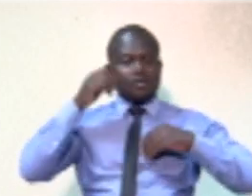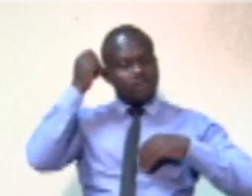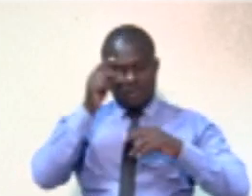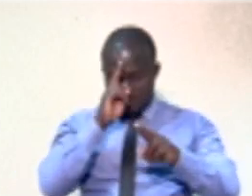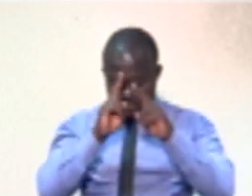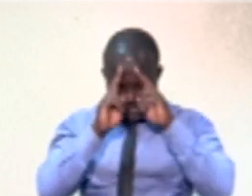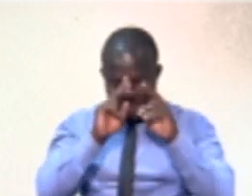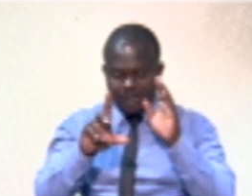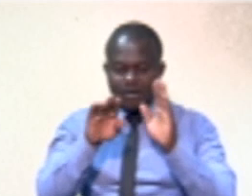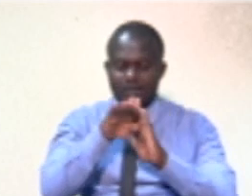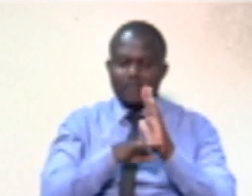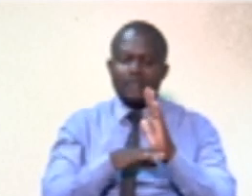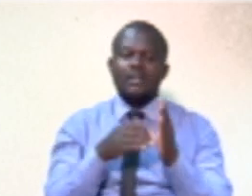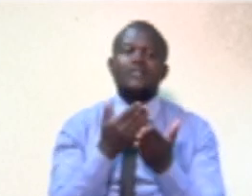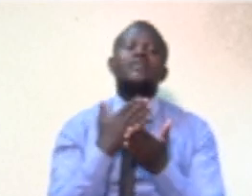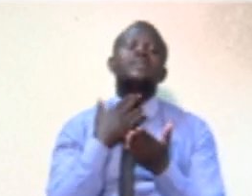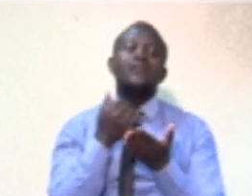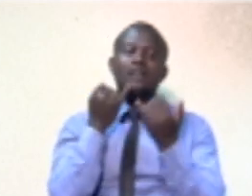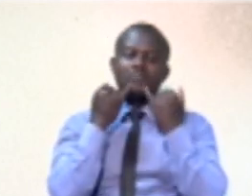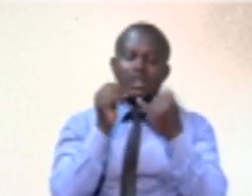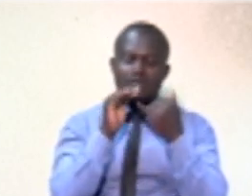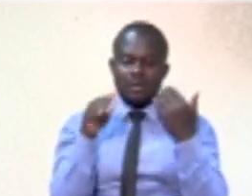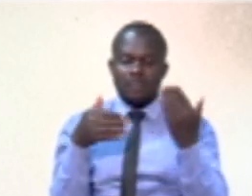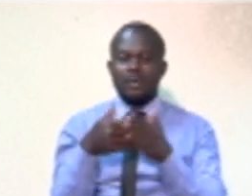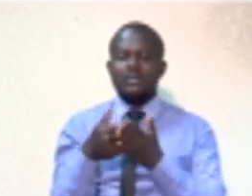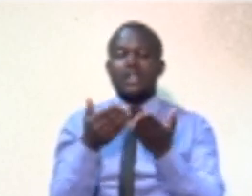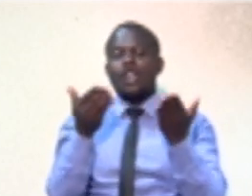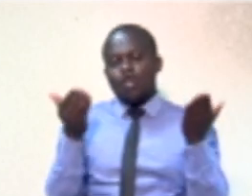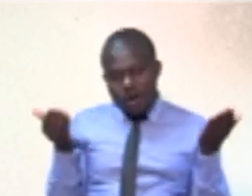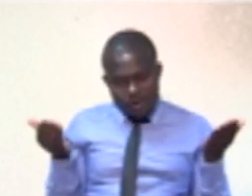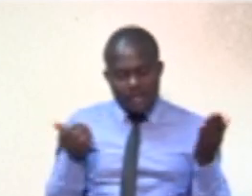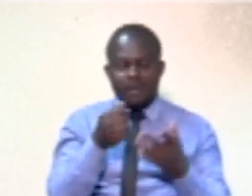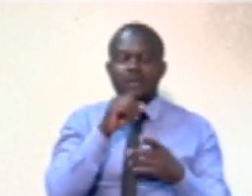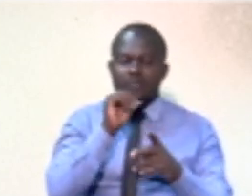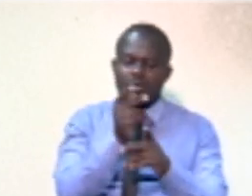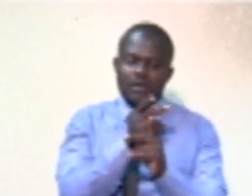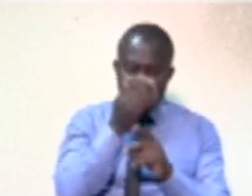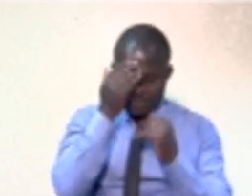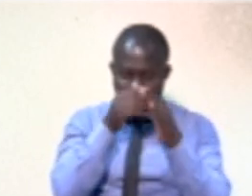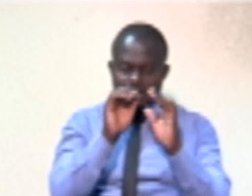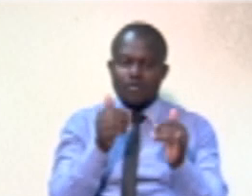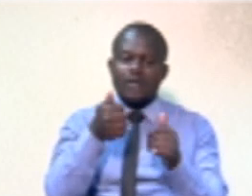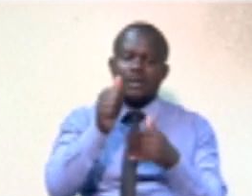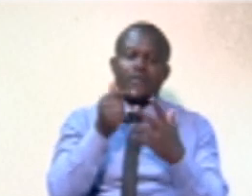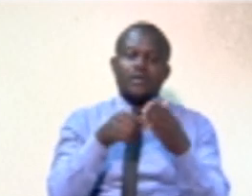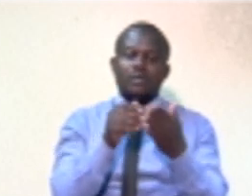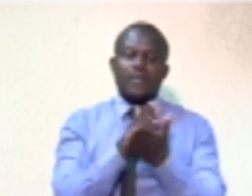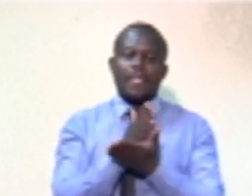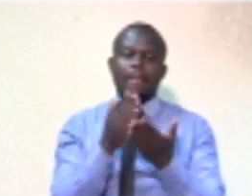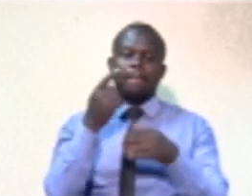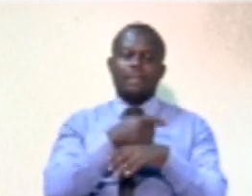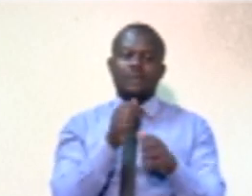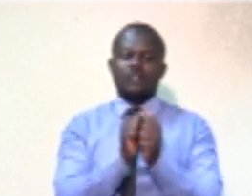gahunda ndagira ngo urembwire ibyo byiciro byose yuko ibyo bintu bakwiye kubyitaho kugira ngo mu by'ukuri iyi minsi cumi